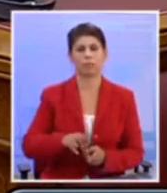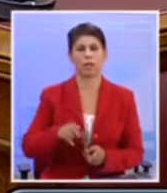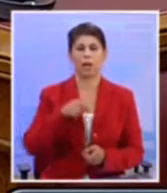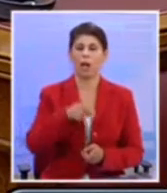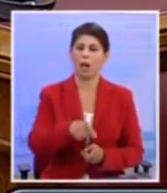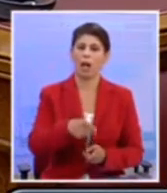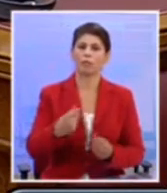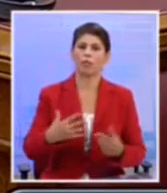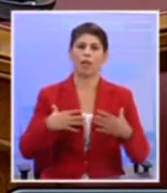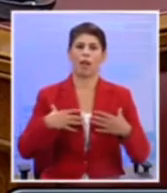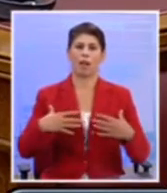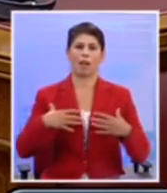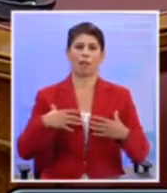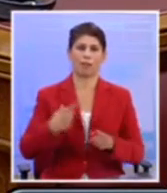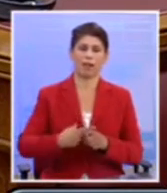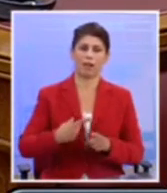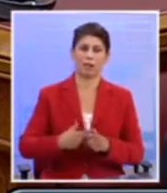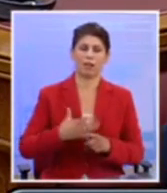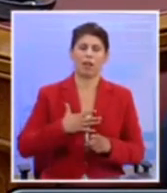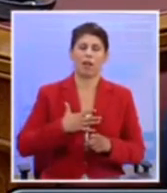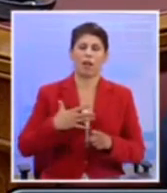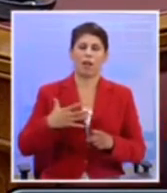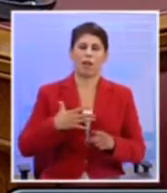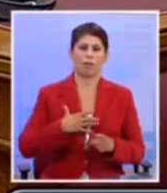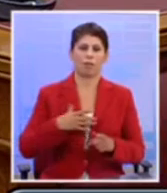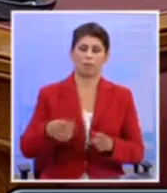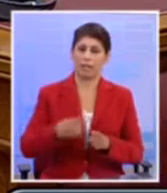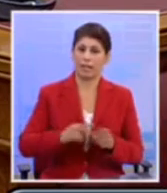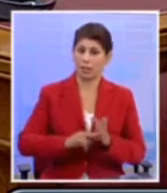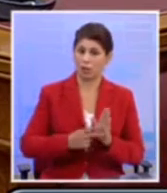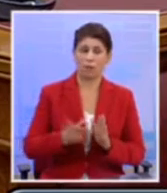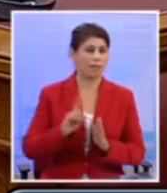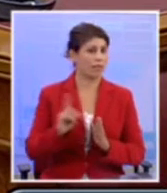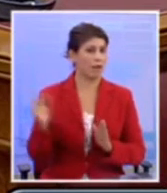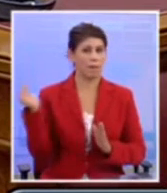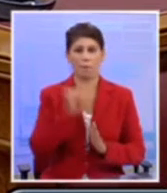έδινε ανάσα στην ελληνική οικονομία, δεν θα είχαμε μια τόσο άμεση